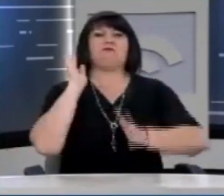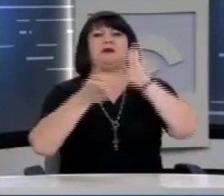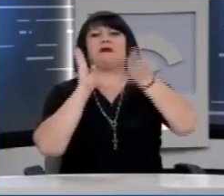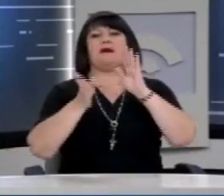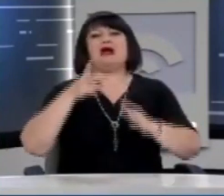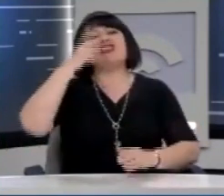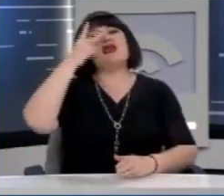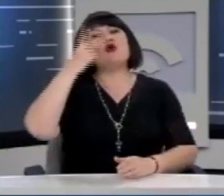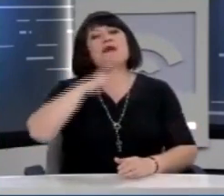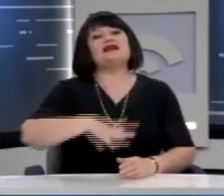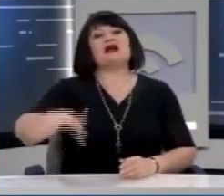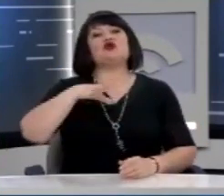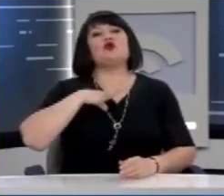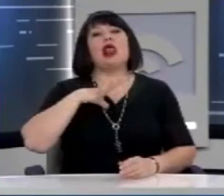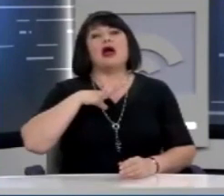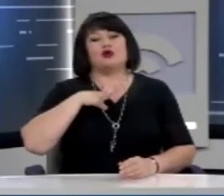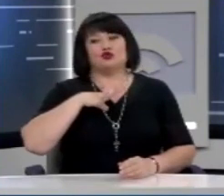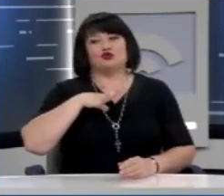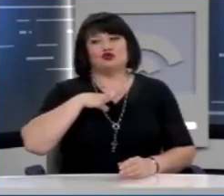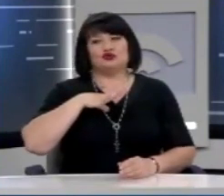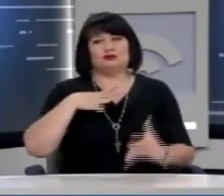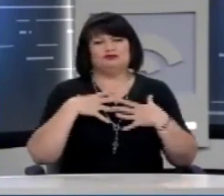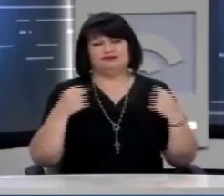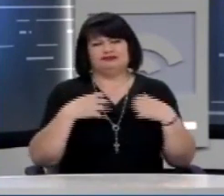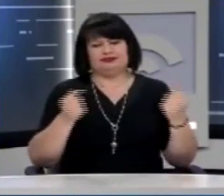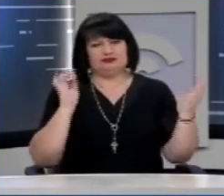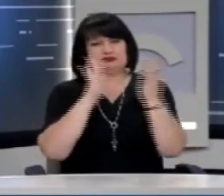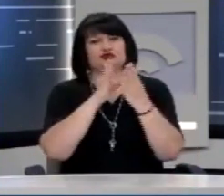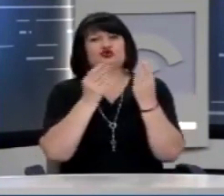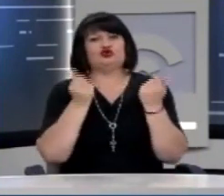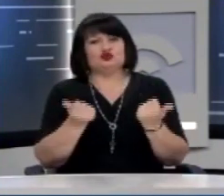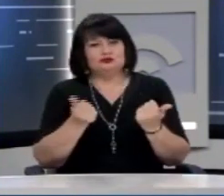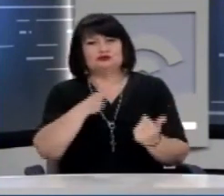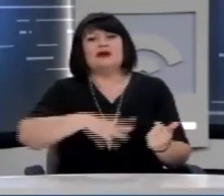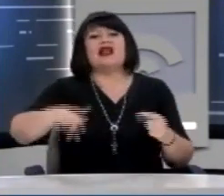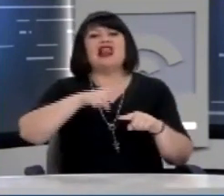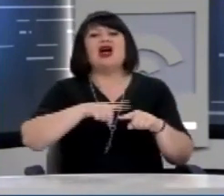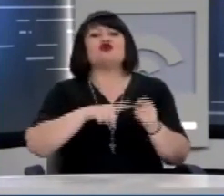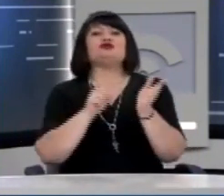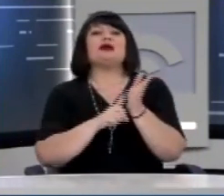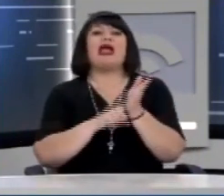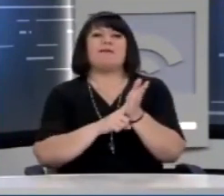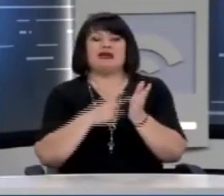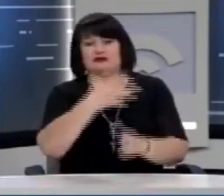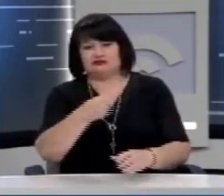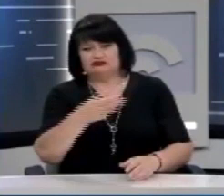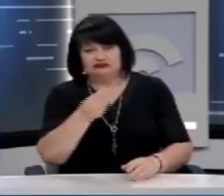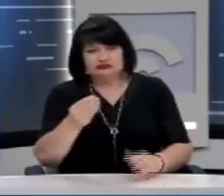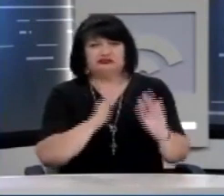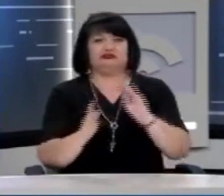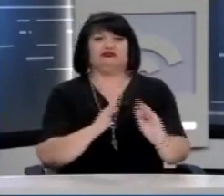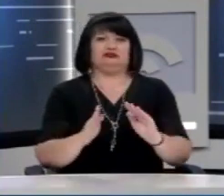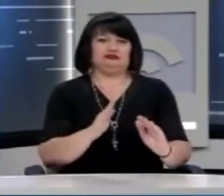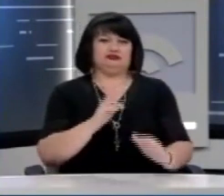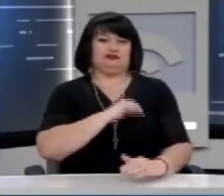τσακίζετε λαϊκά δικαιώματα, να αντιμετωπίζετε την αγανάκτηση, να λέτε στο λαό πως πρέπει να ματώσει για να διασφαλίσει